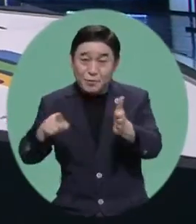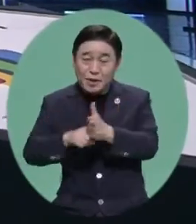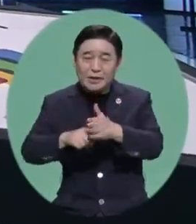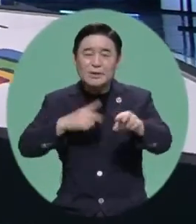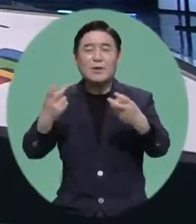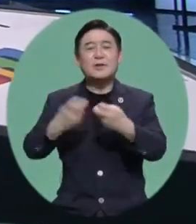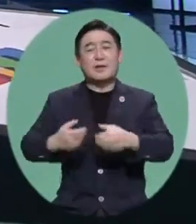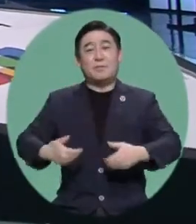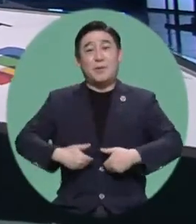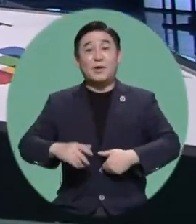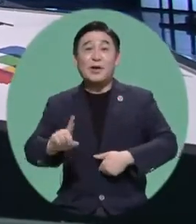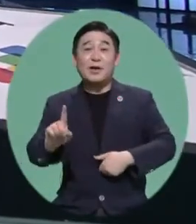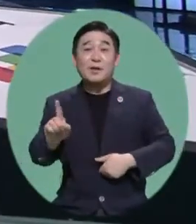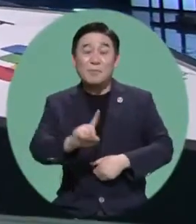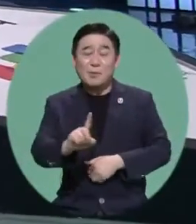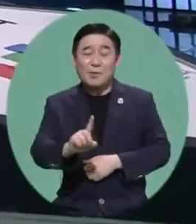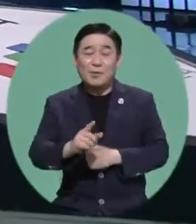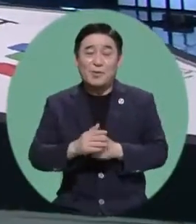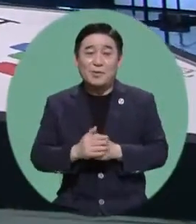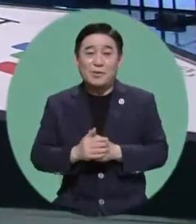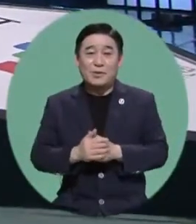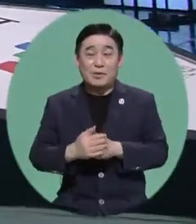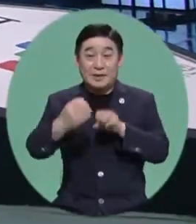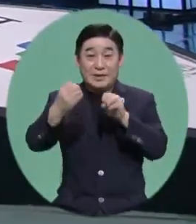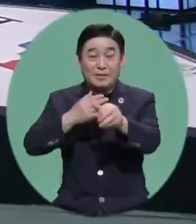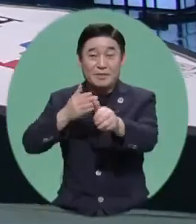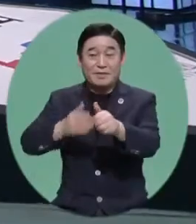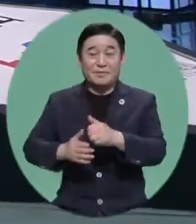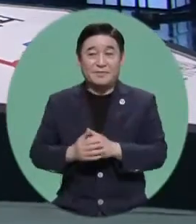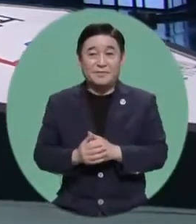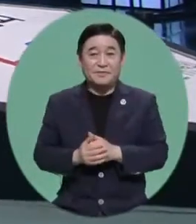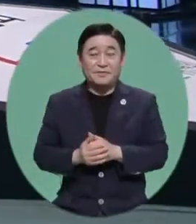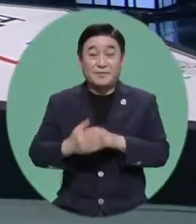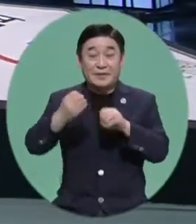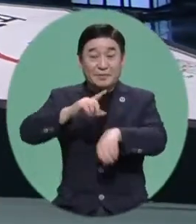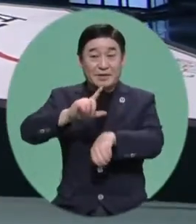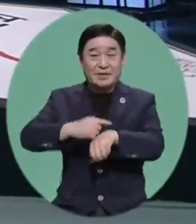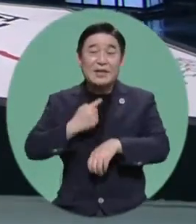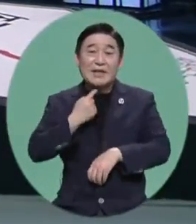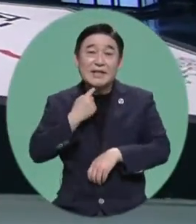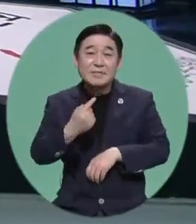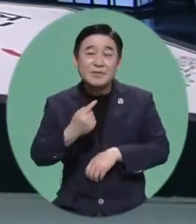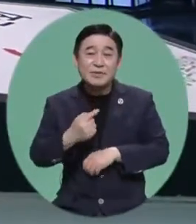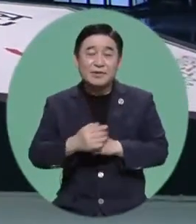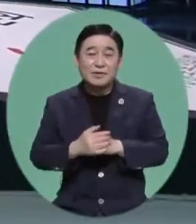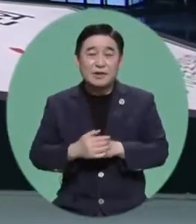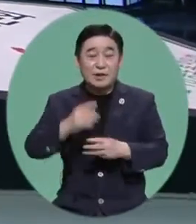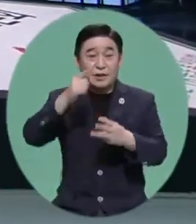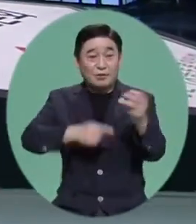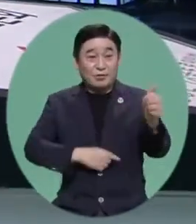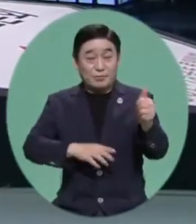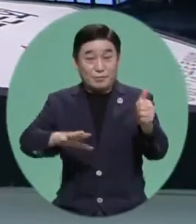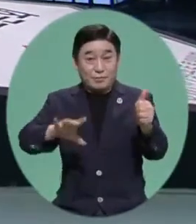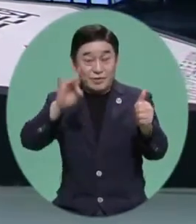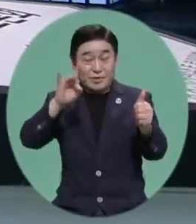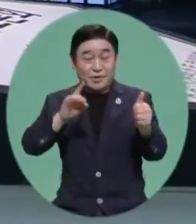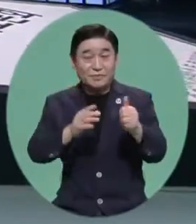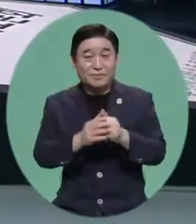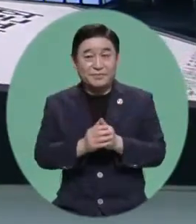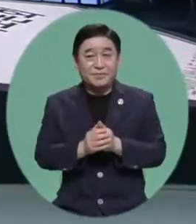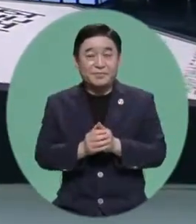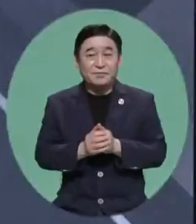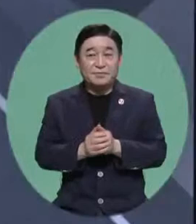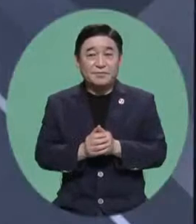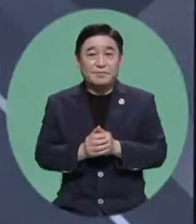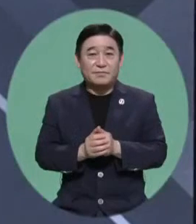어떤 정책이 필요하다고 생각하시는지 말씀해 주시기 바랍니다 답변 시간 1분 이구요 먼저 윤성열 후보에게 답변 기회